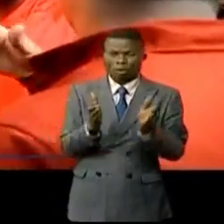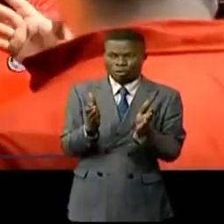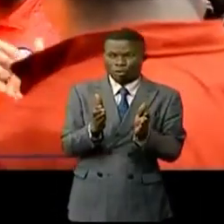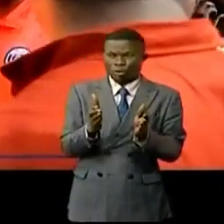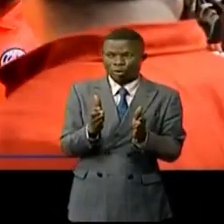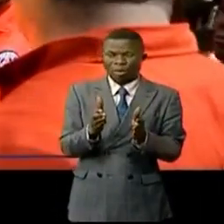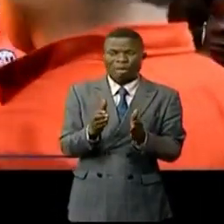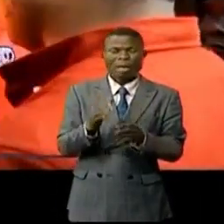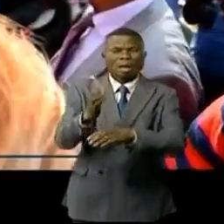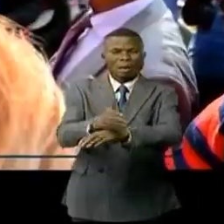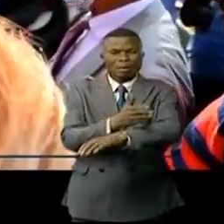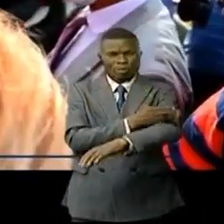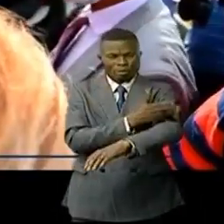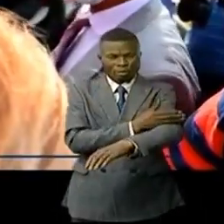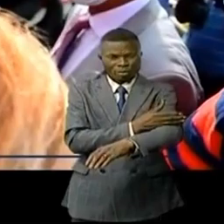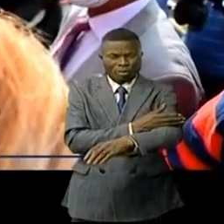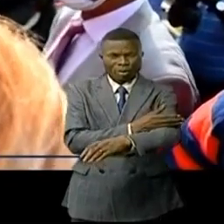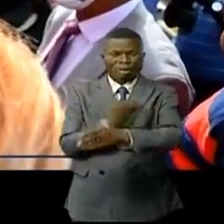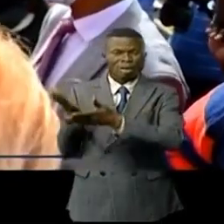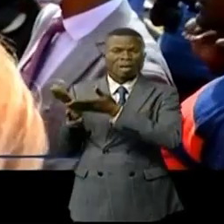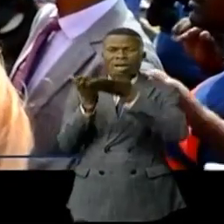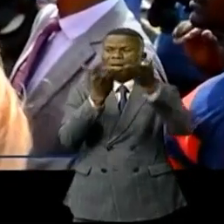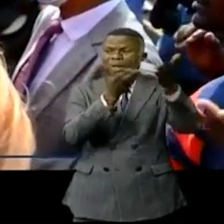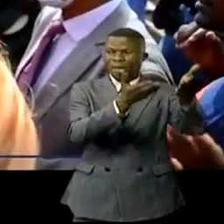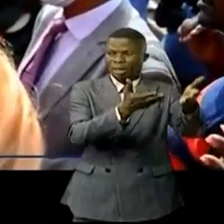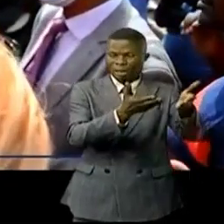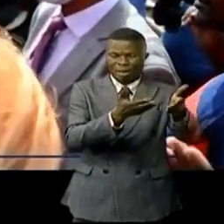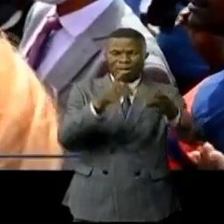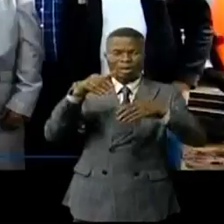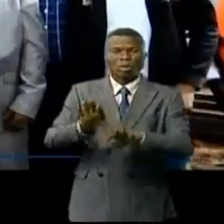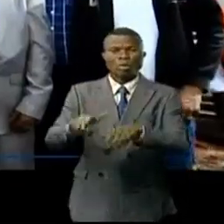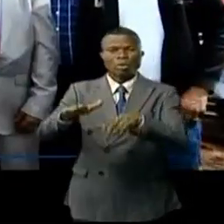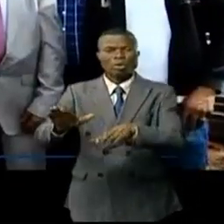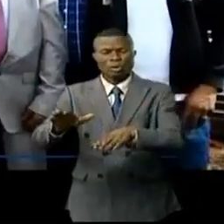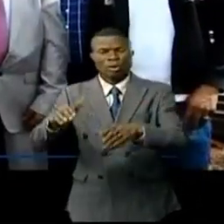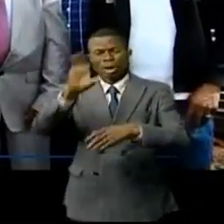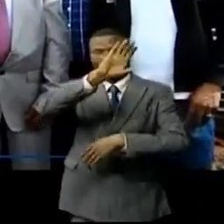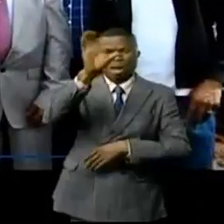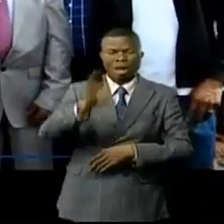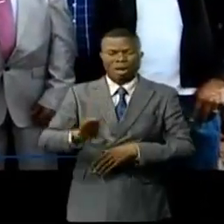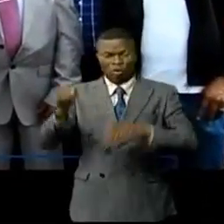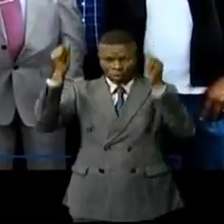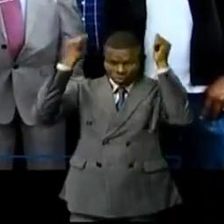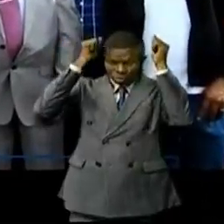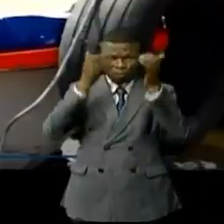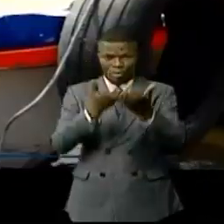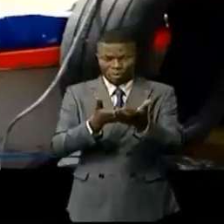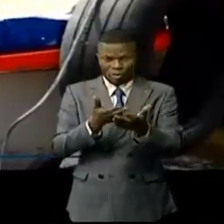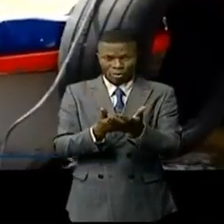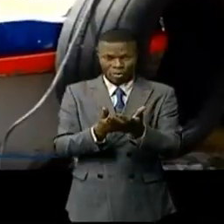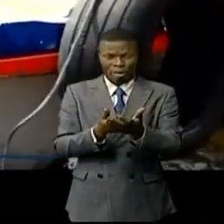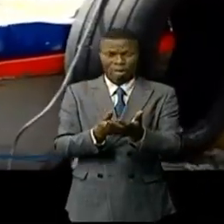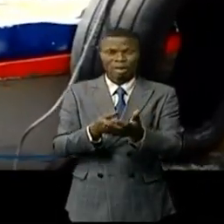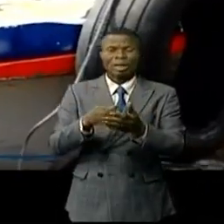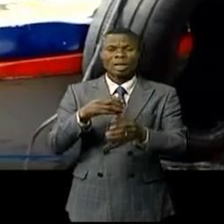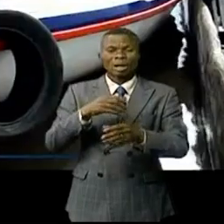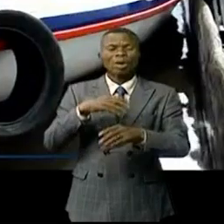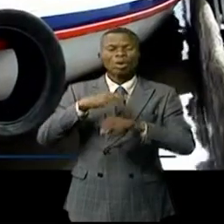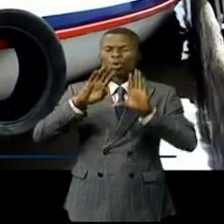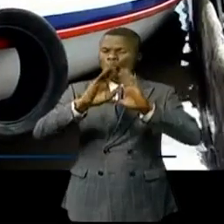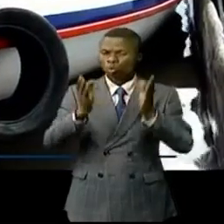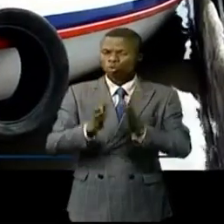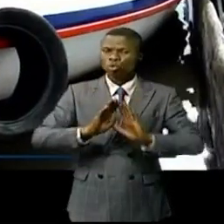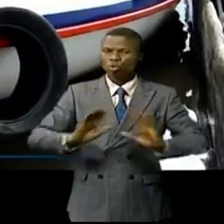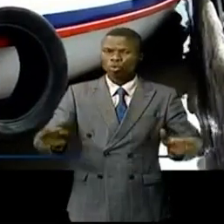franchi vers le développement du transport fluvial dans cette commune urbano-rurale qui a entre autres comme atout